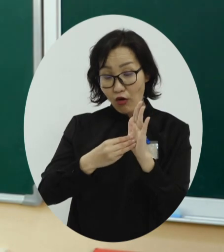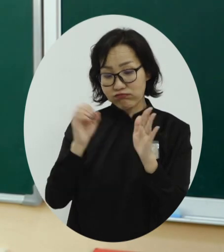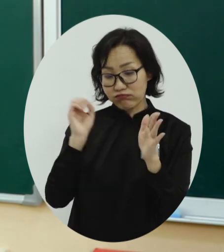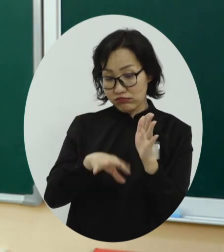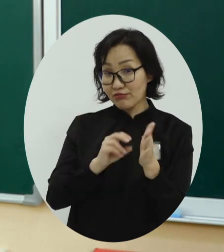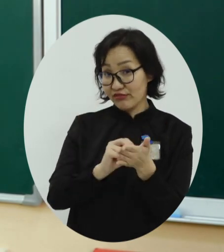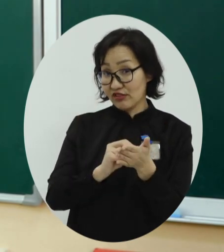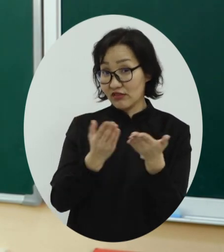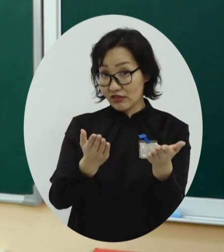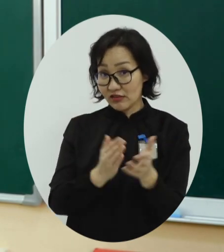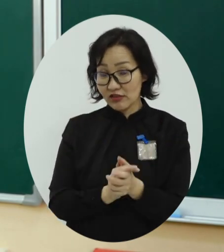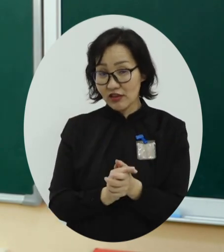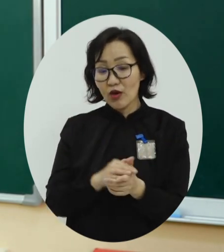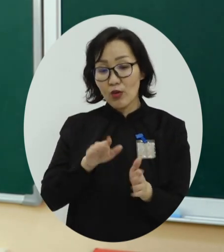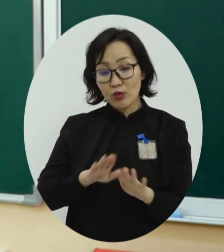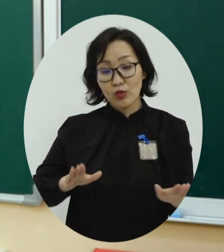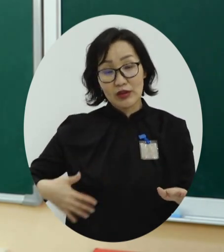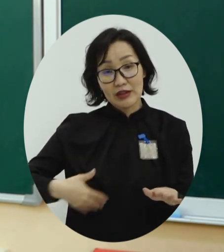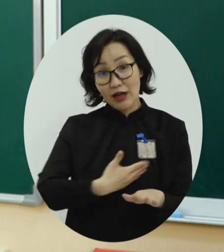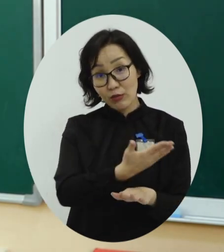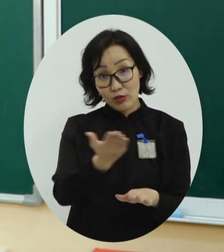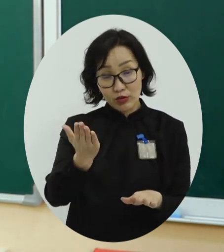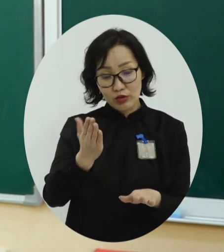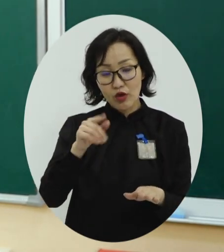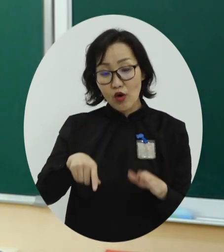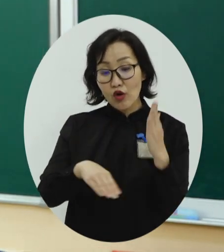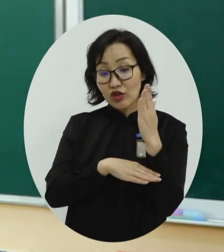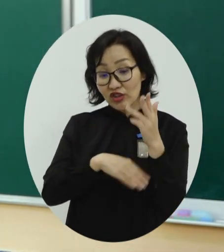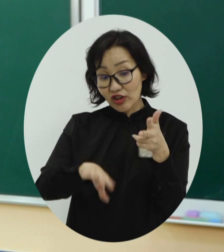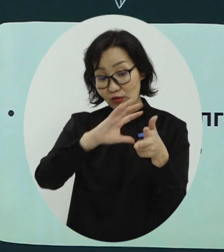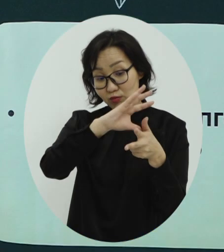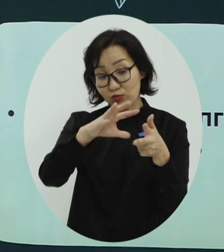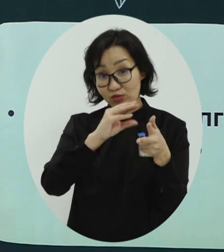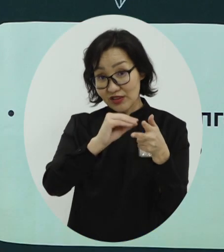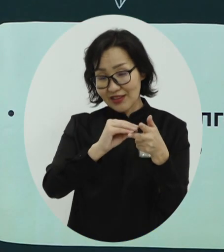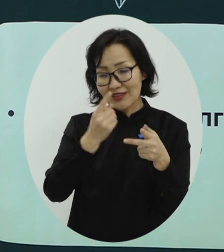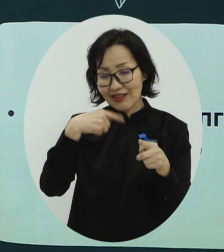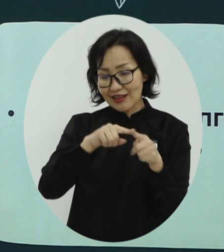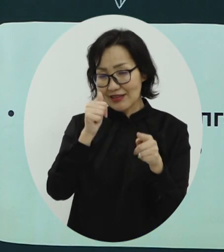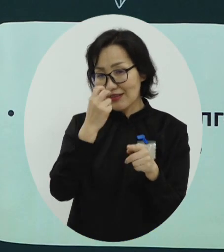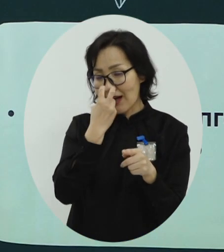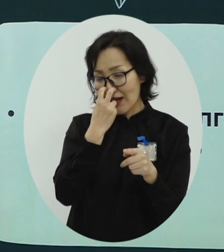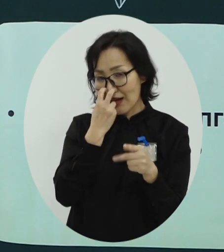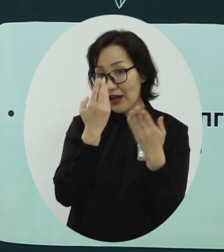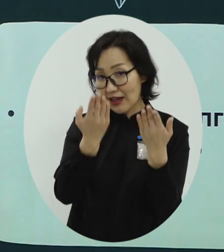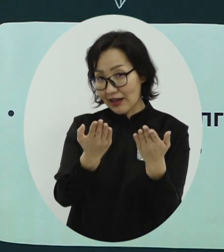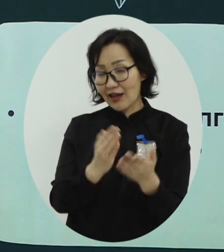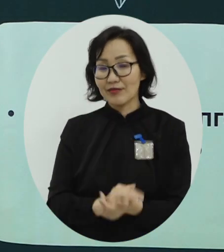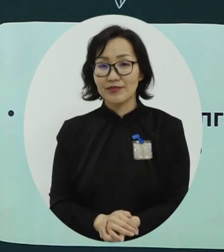бичгэнэ. Хүүхдүүд та бүхэн өдрийн тэмдэглэлийн бүтцийг дахин нэг сайн анзаарч